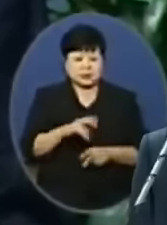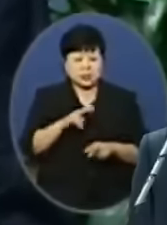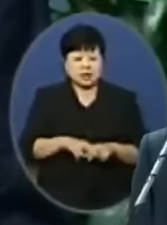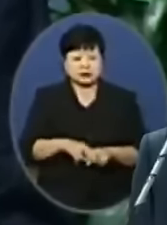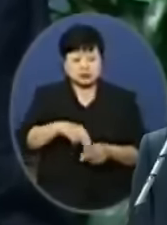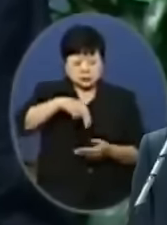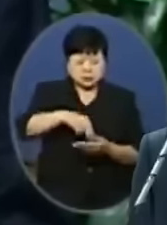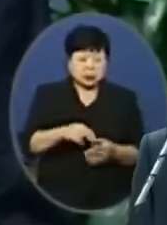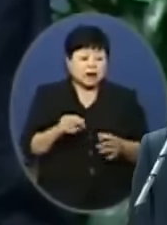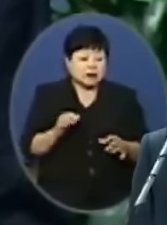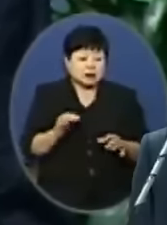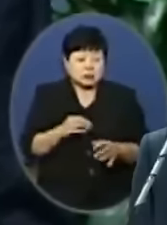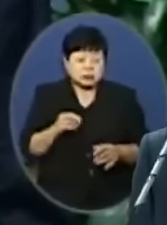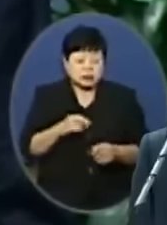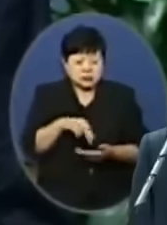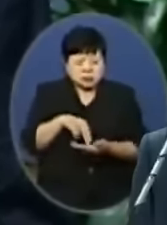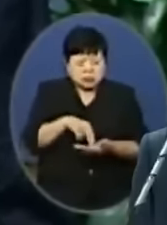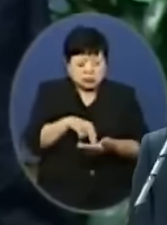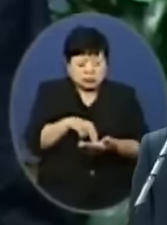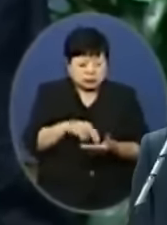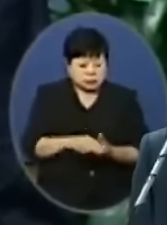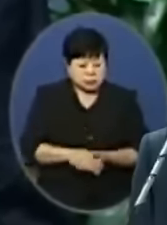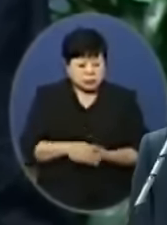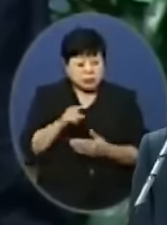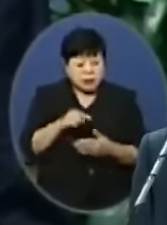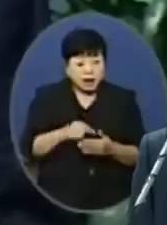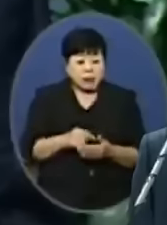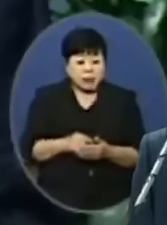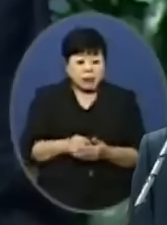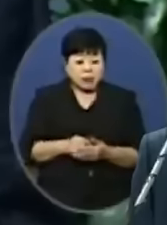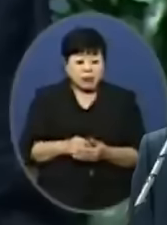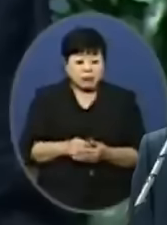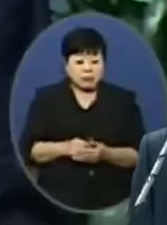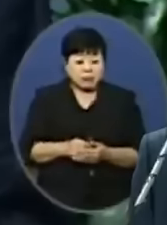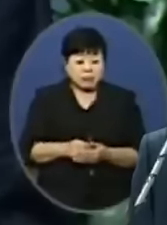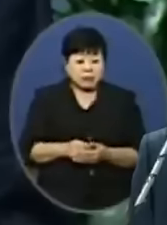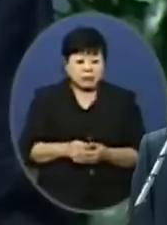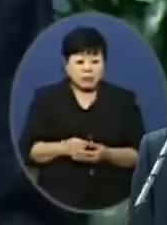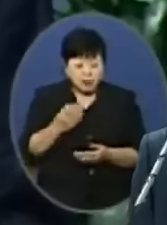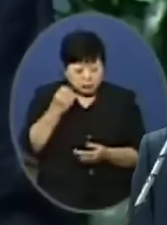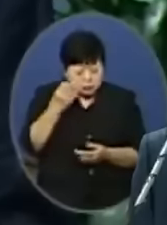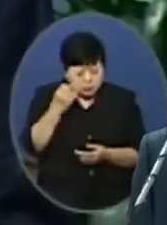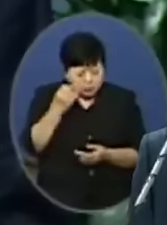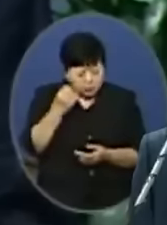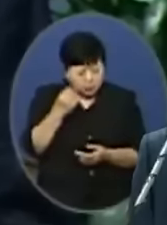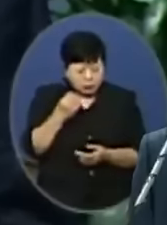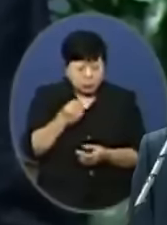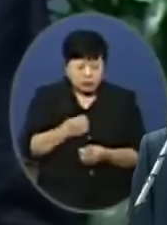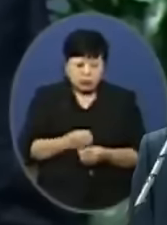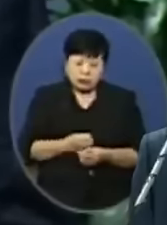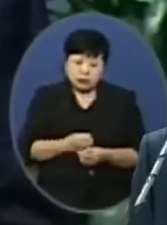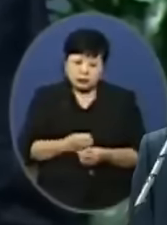앉아도 떨리고 서도 떨리고 덜 떨리고 마음에 박하사탕 먹은 짓처럼 화 나더랍니다.